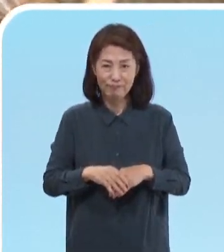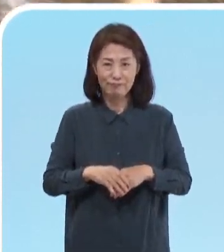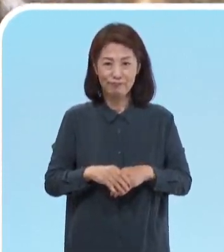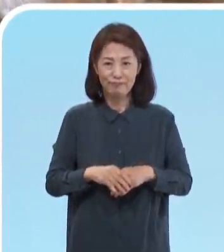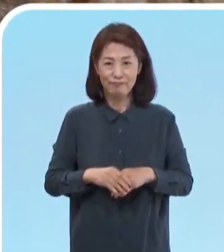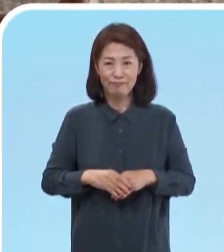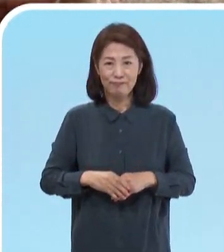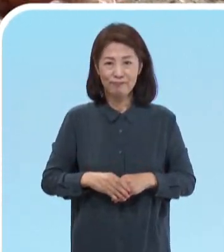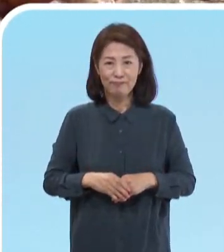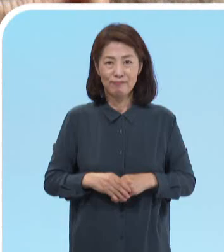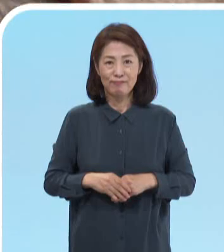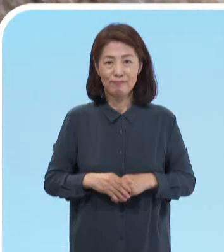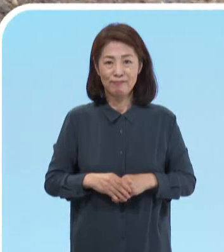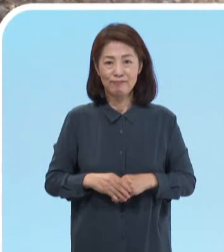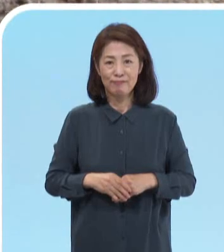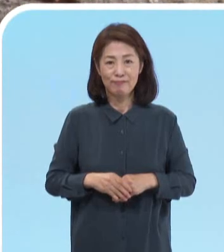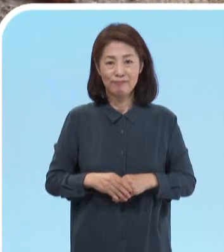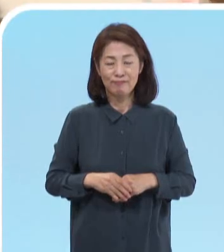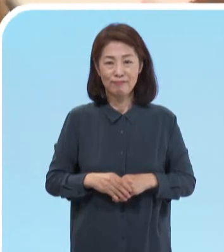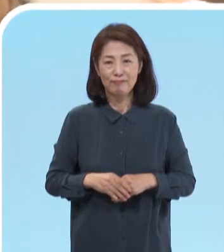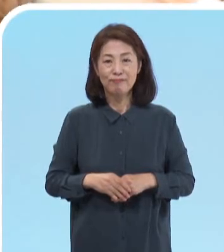食べる食べる。